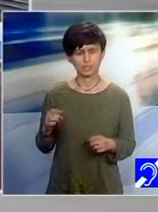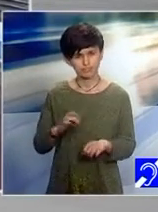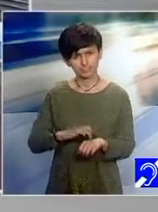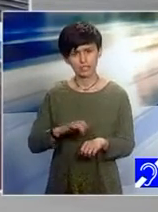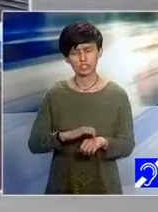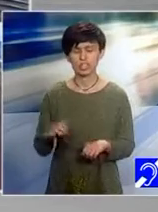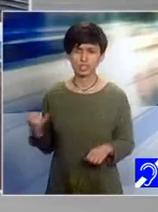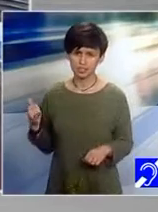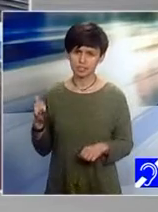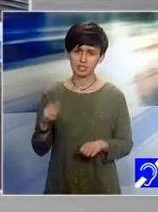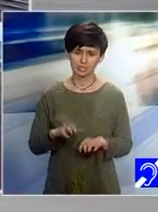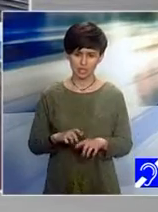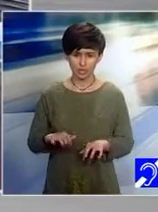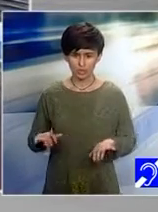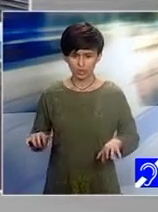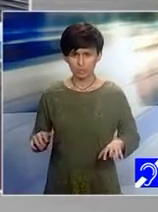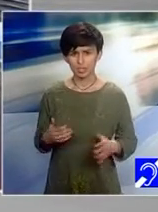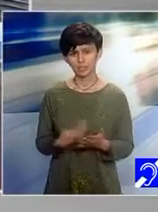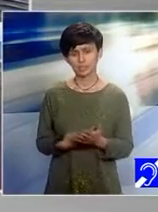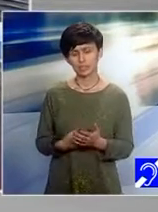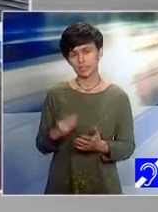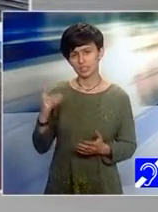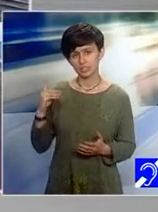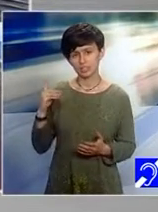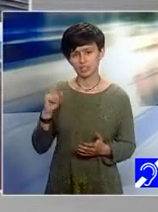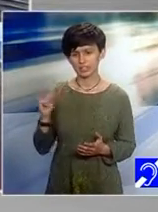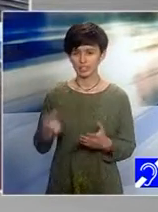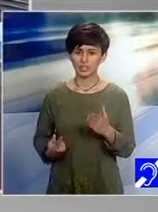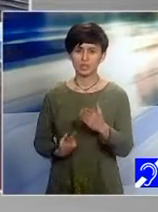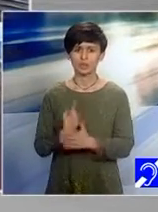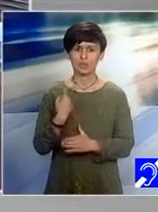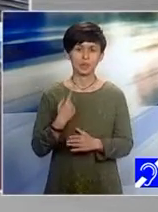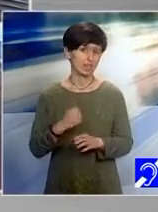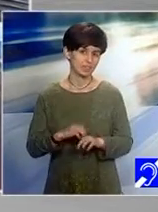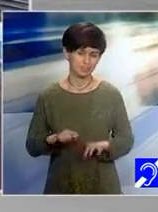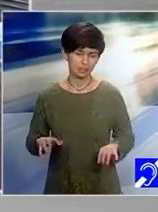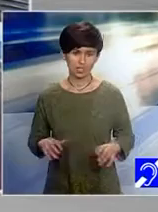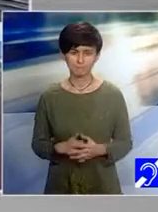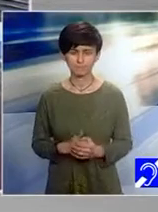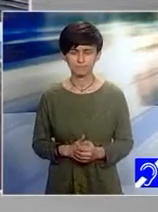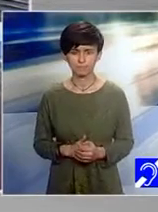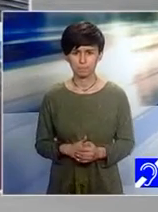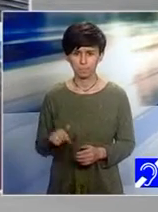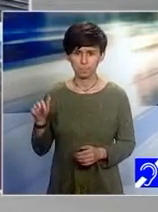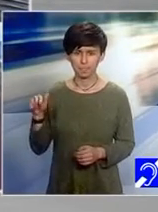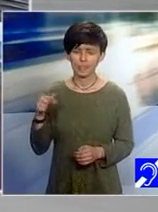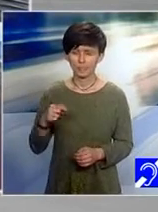pian, pentru că totuși la Dumbrăveni nu îți apare așa un pian din senin. Și a zis Horia Mihail, care e un